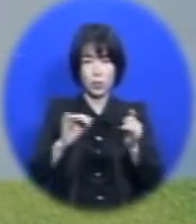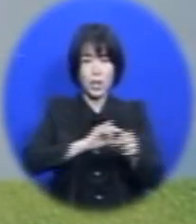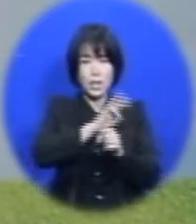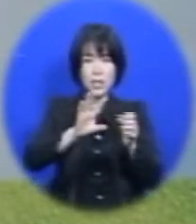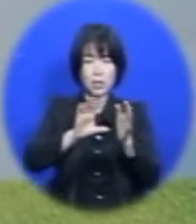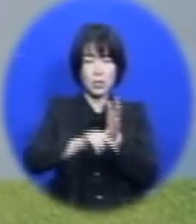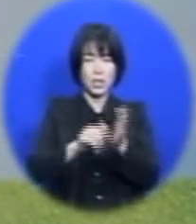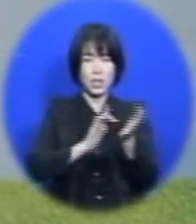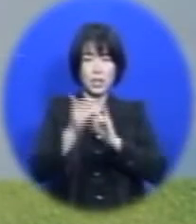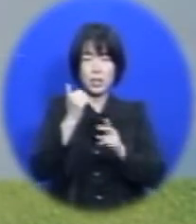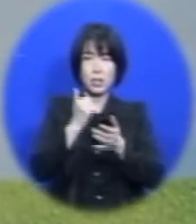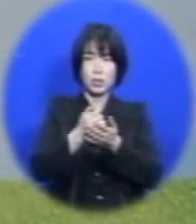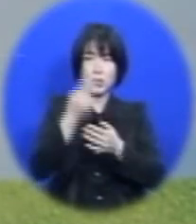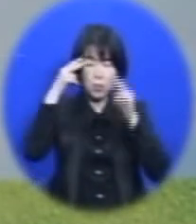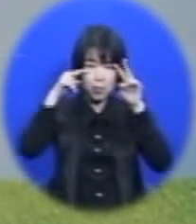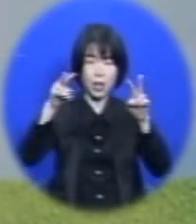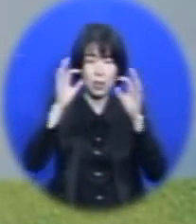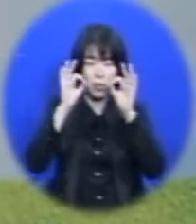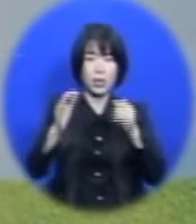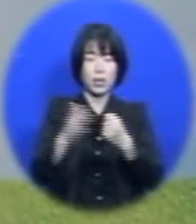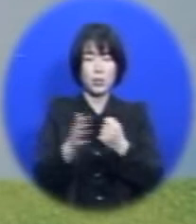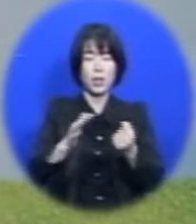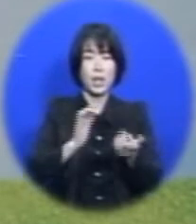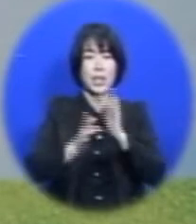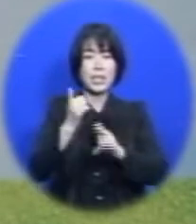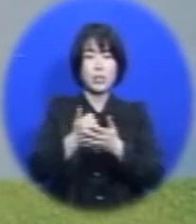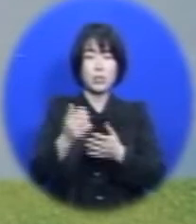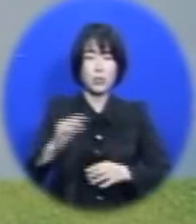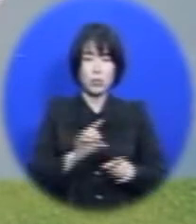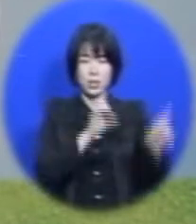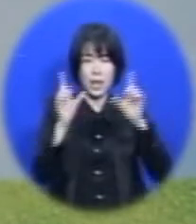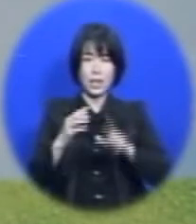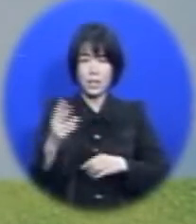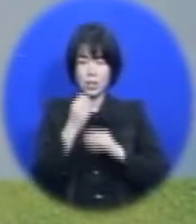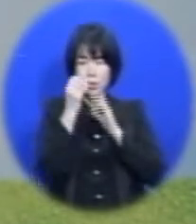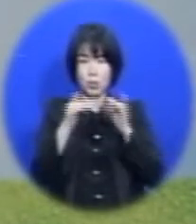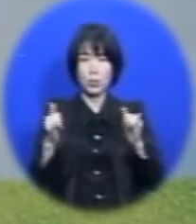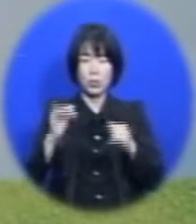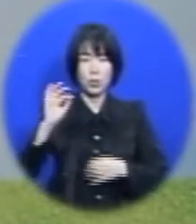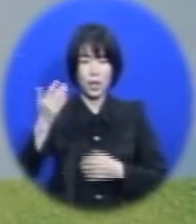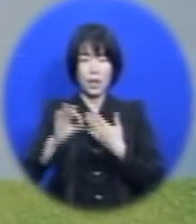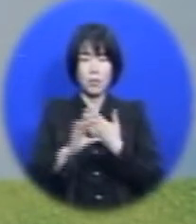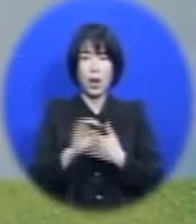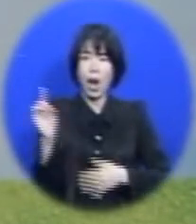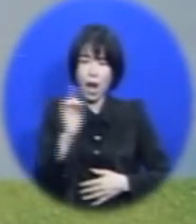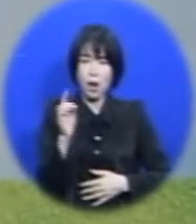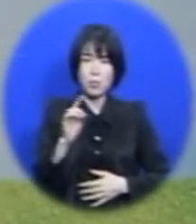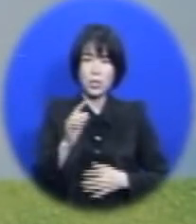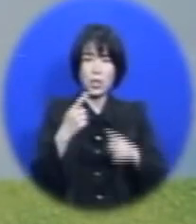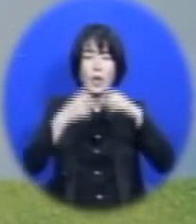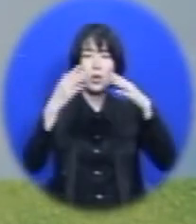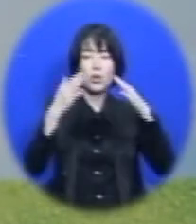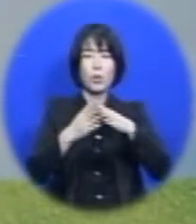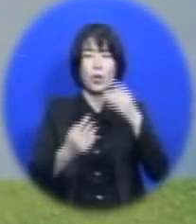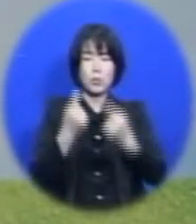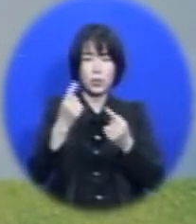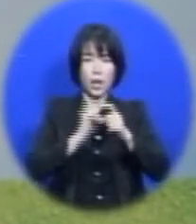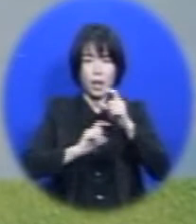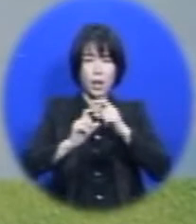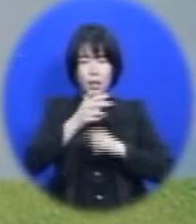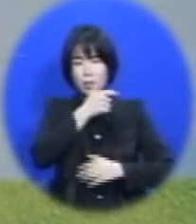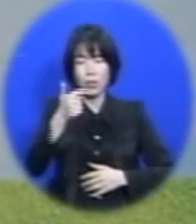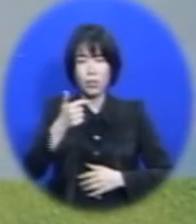예수님을 바라보는 바람에 예수님으로 사는 성도가 되면 아니, 이 건물이 아무리 커도 예수님보다야 크겠습니까?